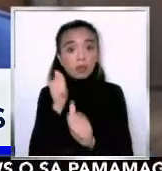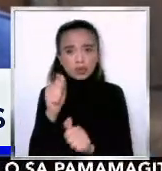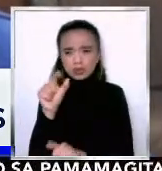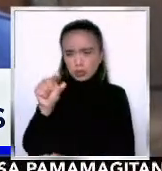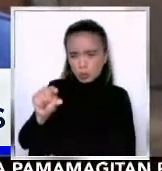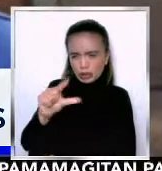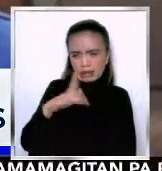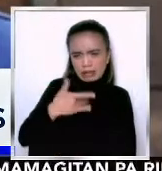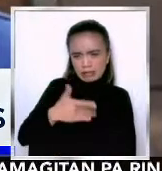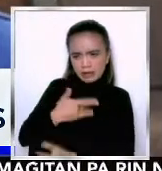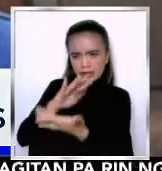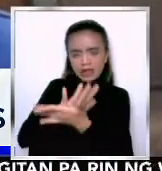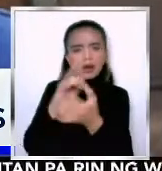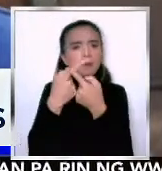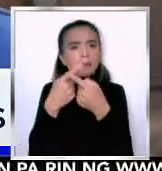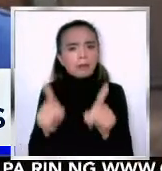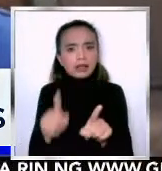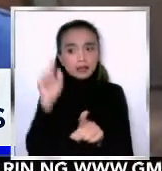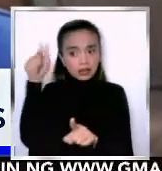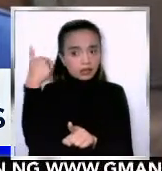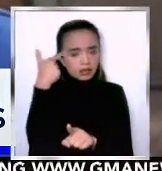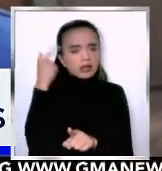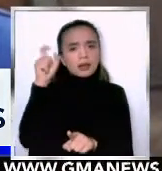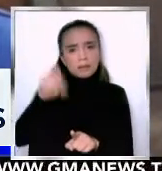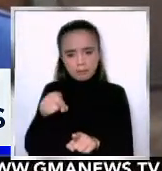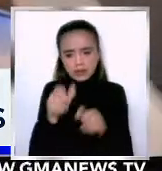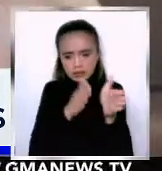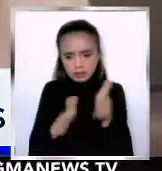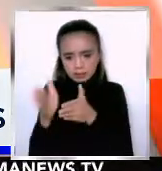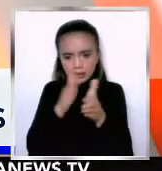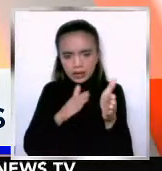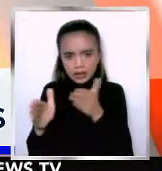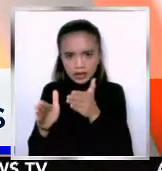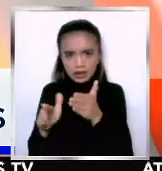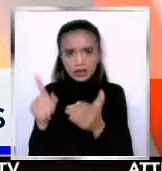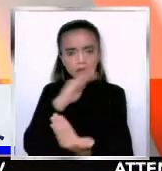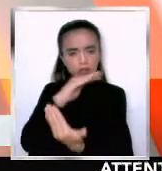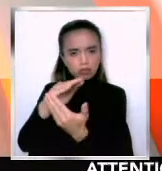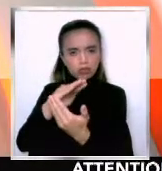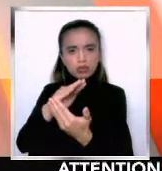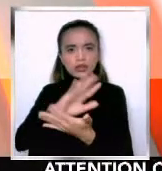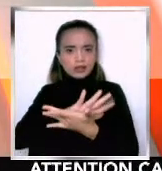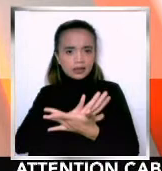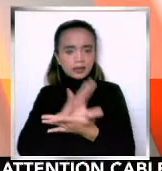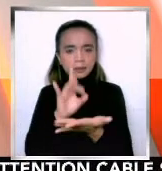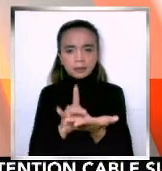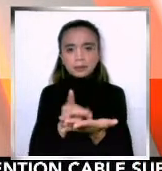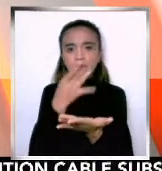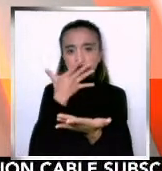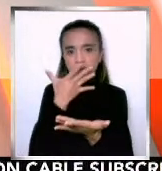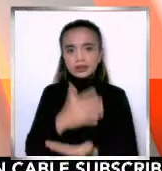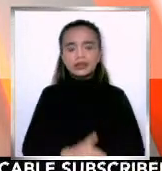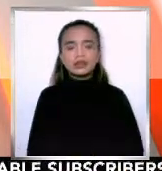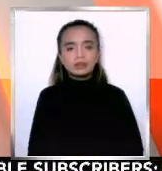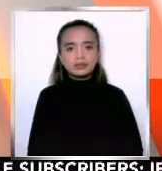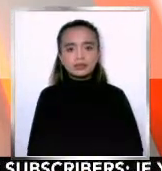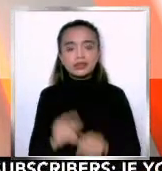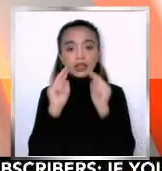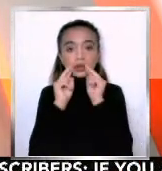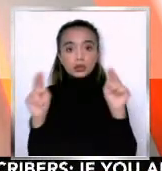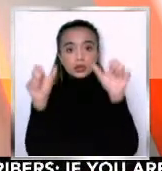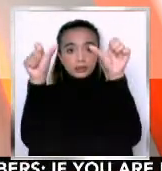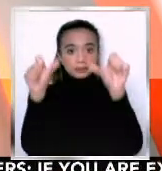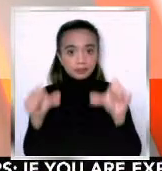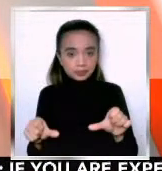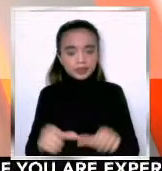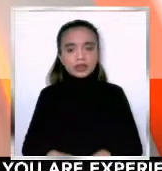rin maghanda ng gobyerno ng mga anti-COVID medicines. Sa isang news release, sinabi ni Senador Panfilo Lacson